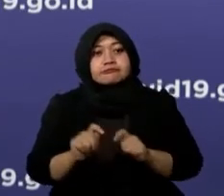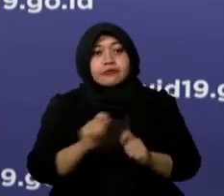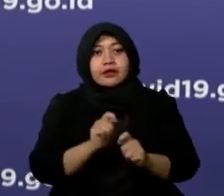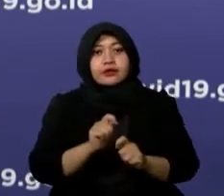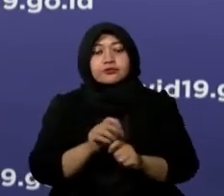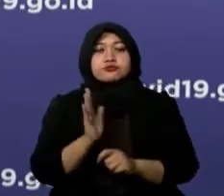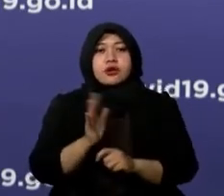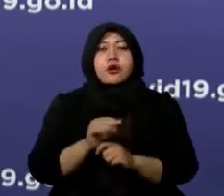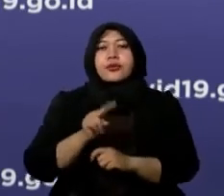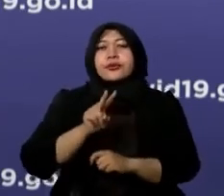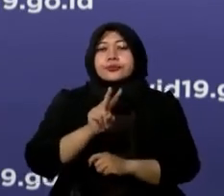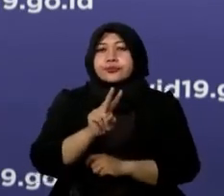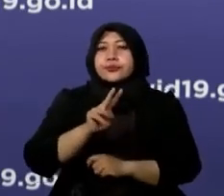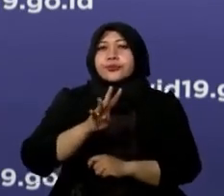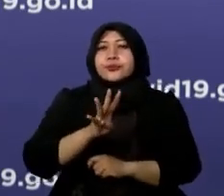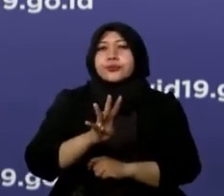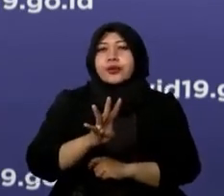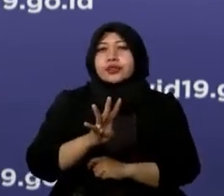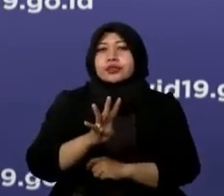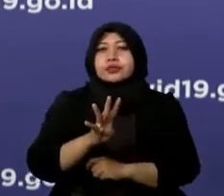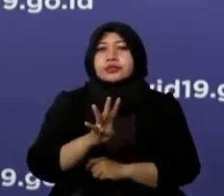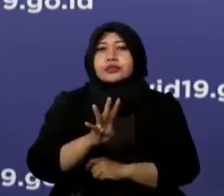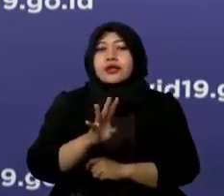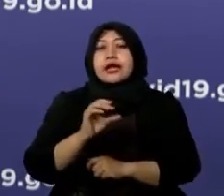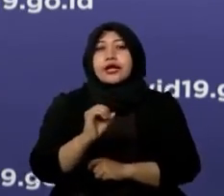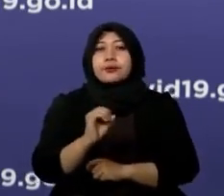sebanyak 24.871